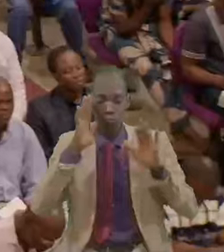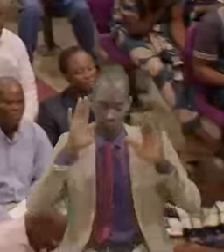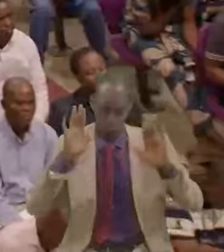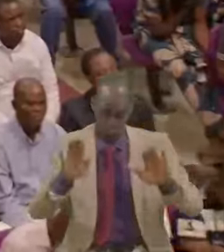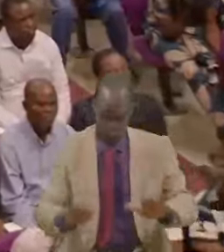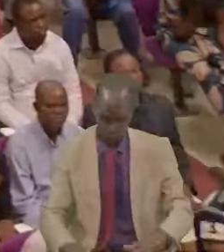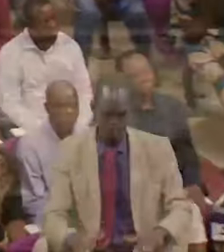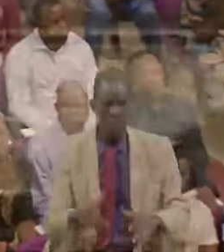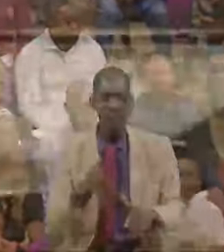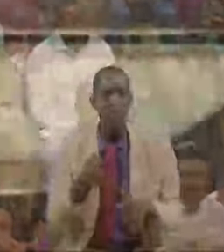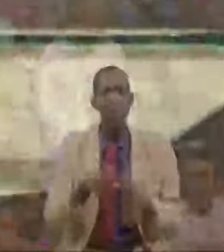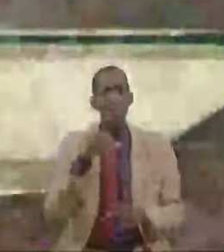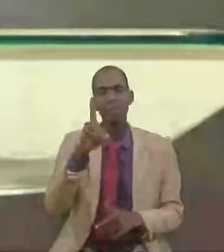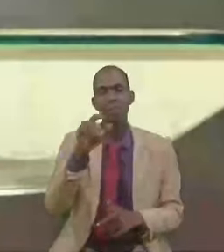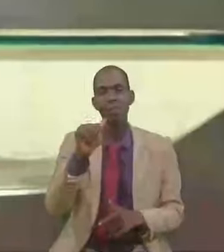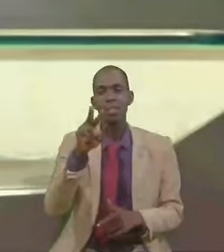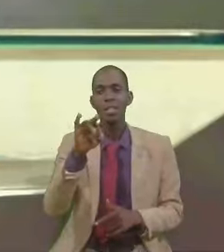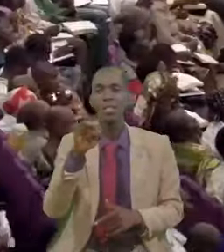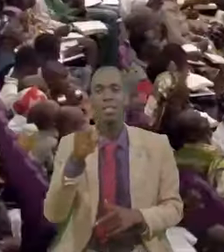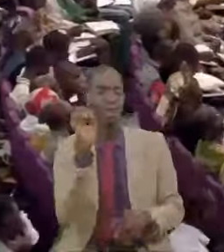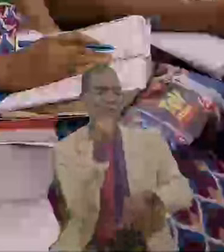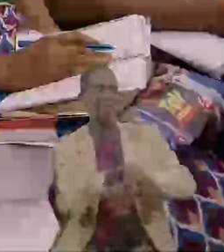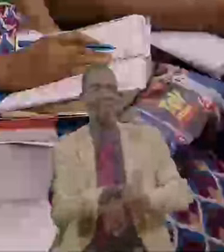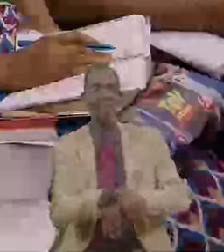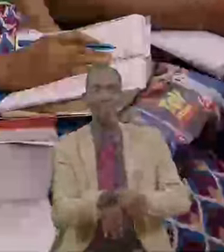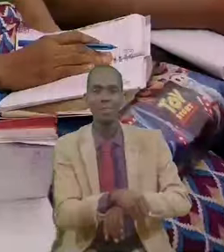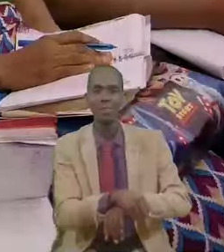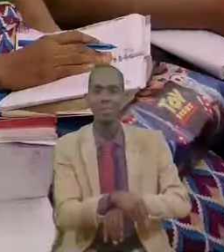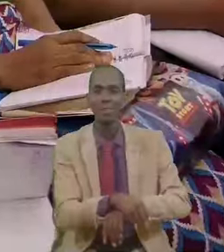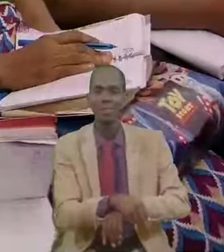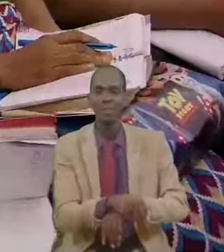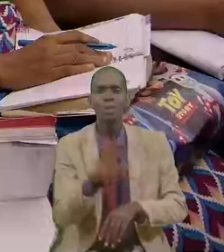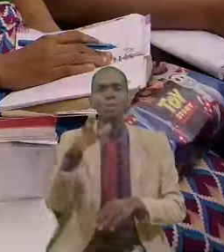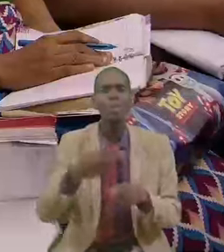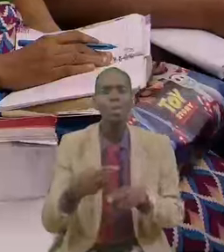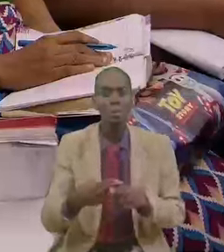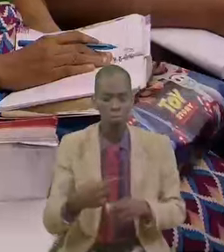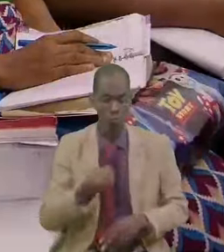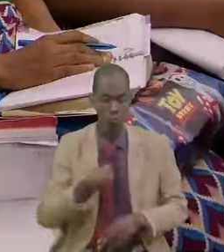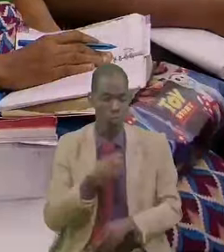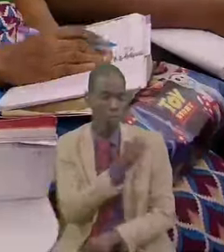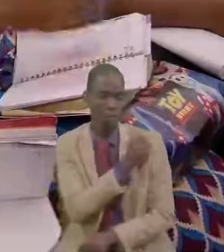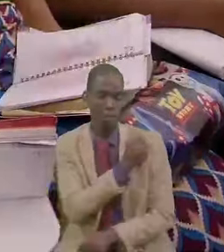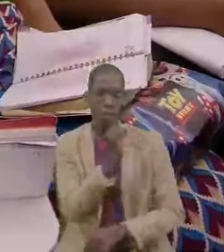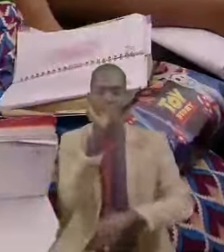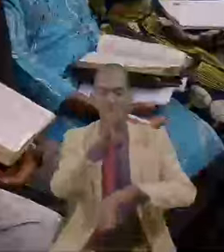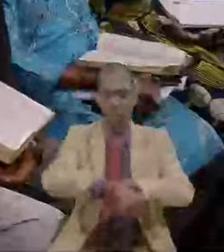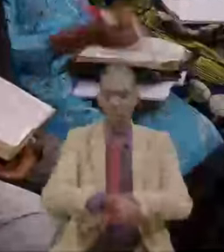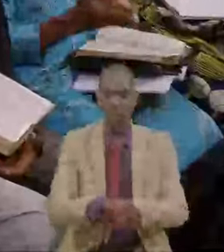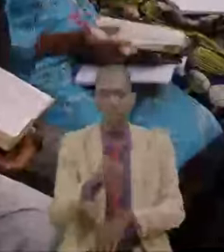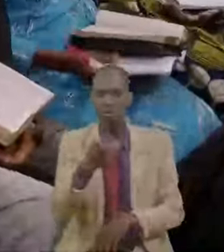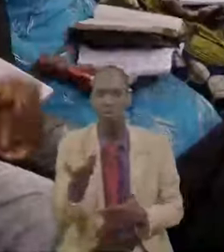terre. Ainsi, avec une fronde et une pierre, David fut plus fort. Mettez votre nom là-bas. Ainsi, Daniel fut plus